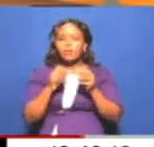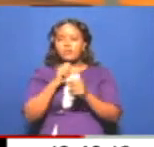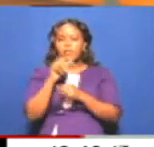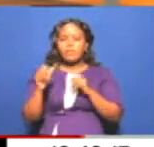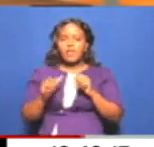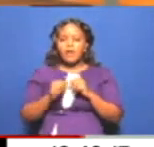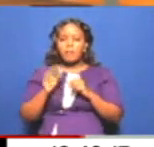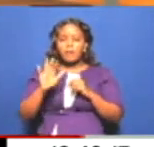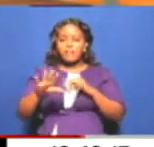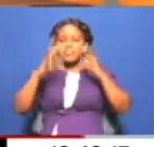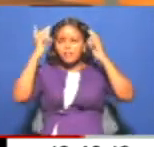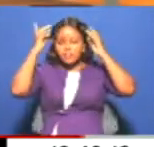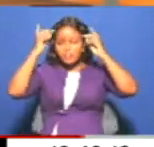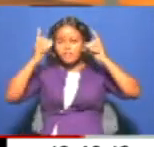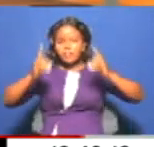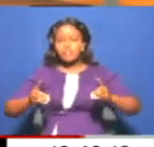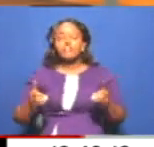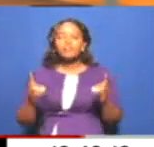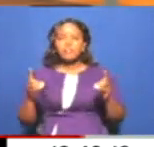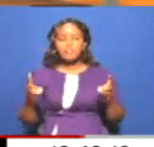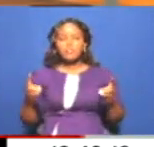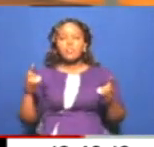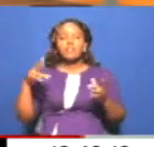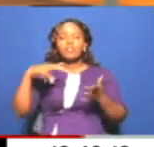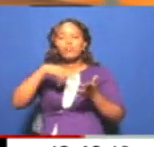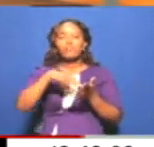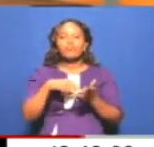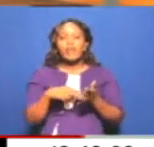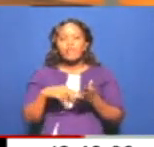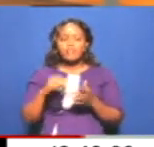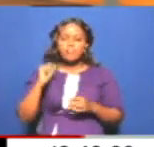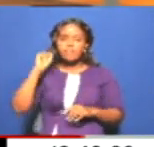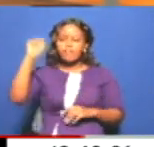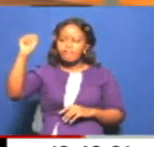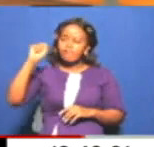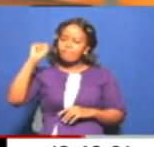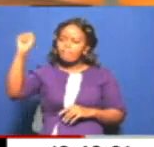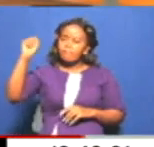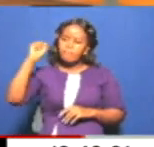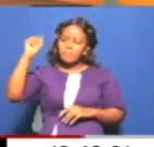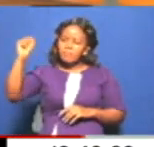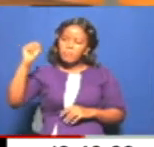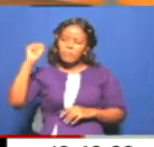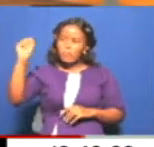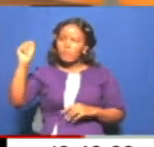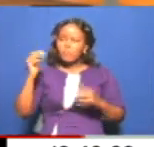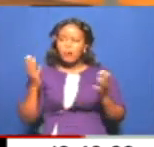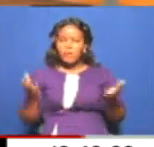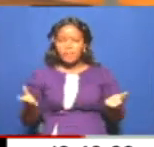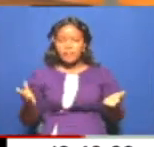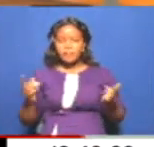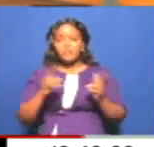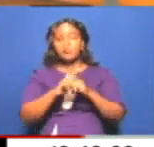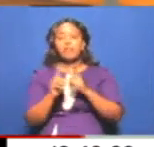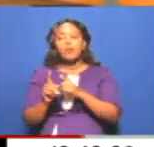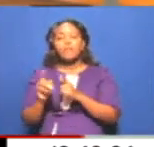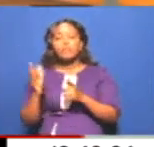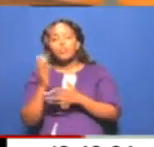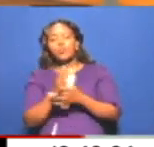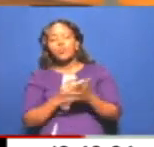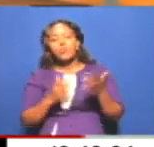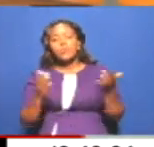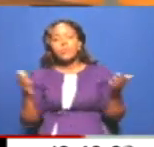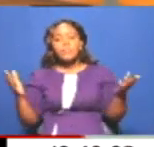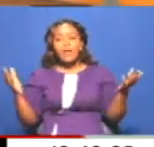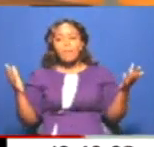ya kujitosa tu kwenye kinyang'anyiro cha siasa. Na unapata kwamba baadhi yao hata pengine wameapa